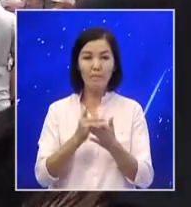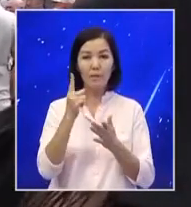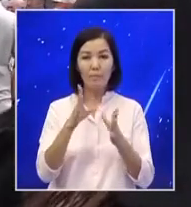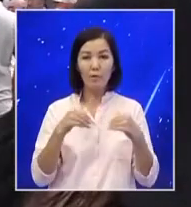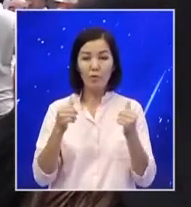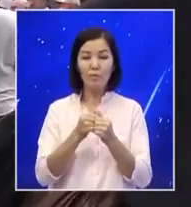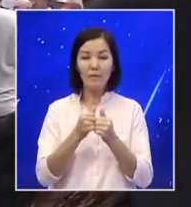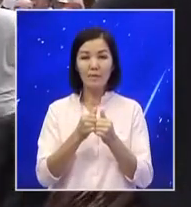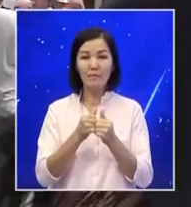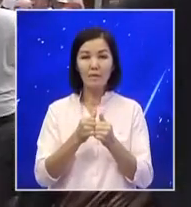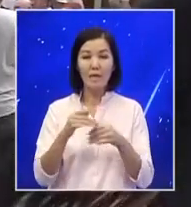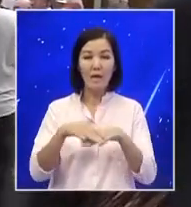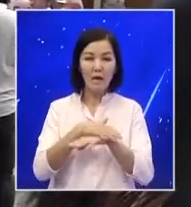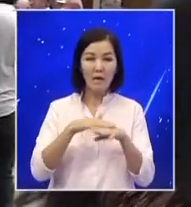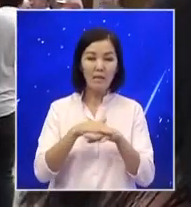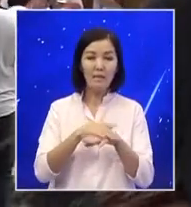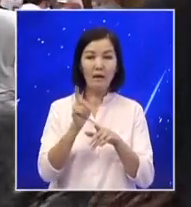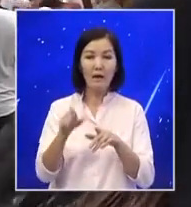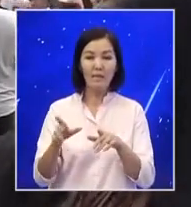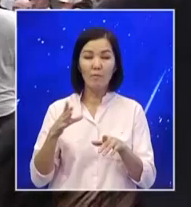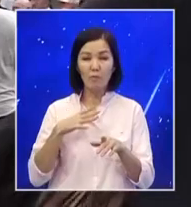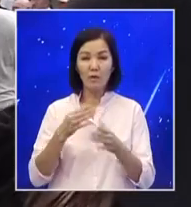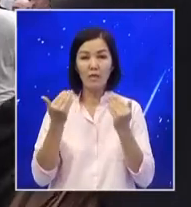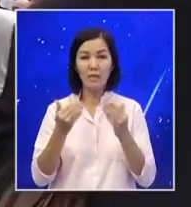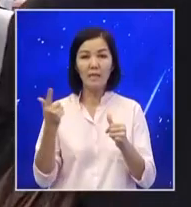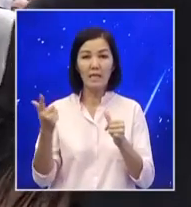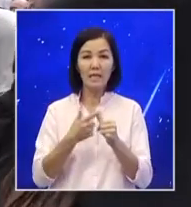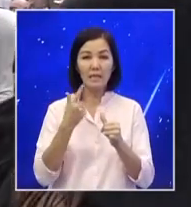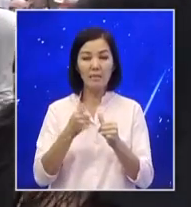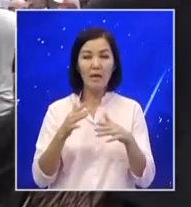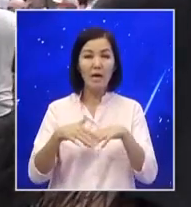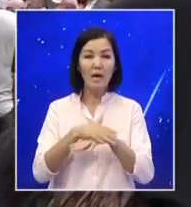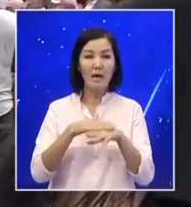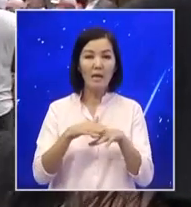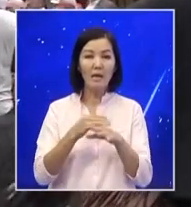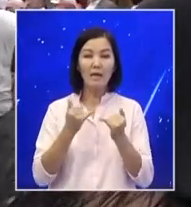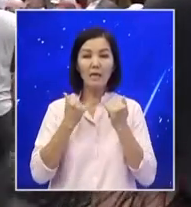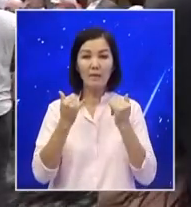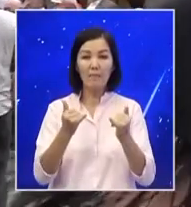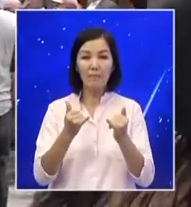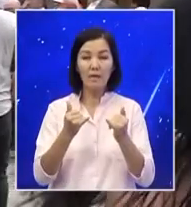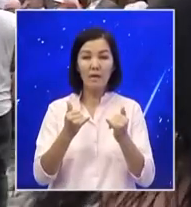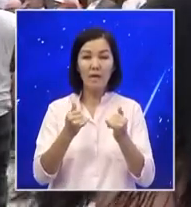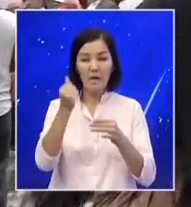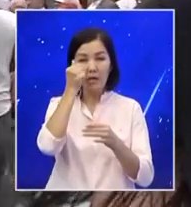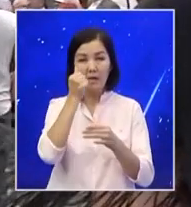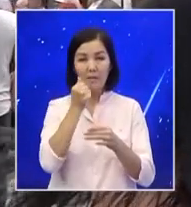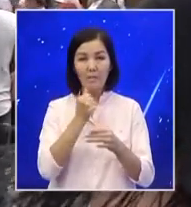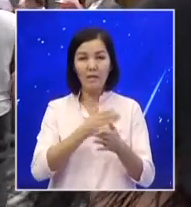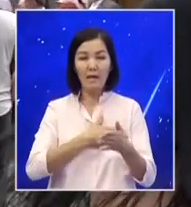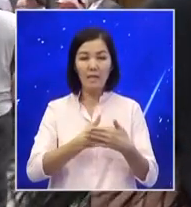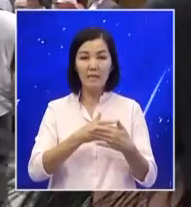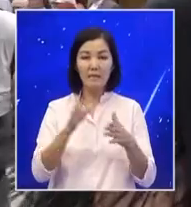отбасының қариясы ғана емес, елдің қариясы болатын. Сондықтан есіміне, еңбегіне құрмет көрсетіп жатқан халқымызға атсалысқан